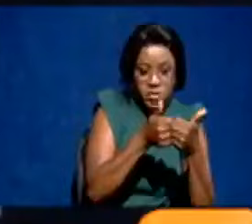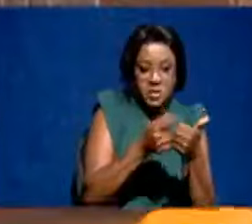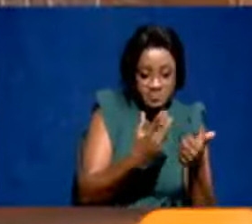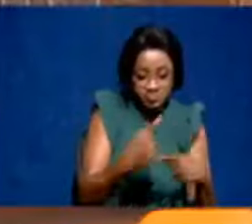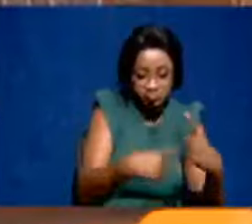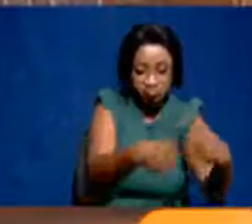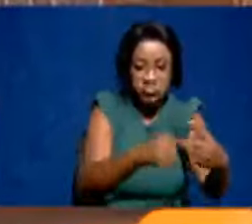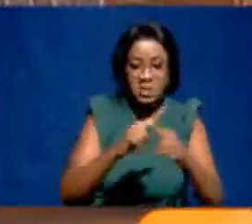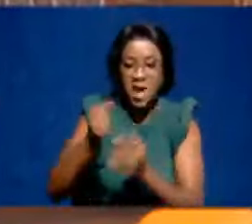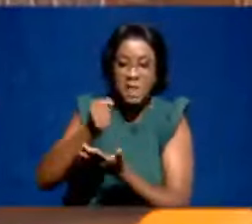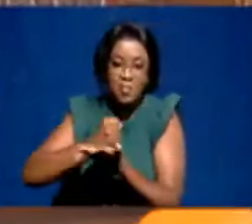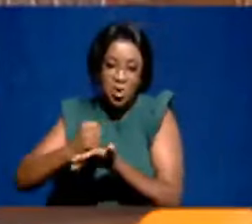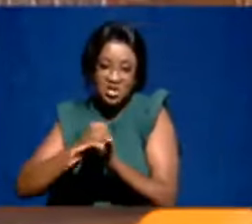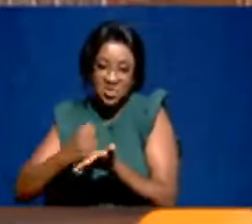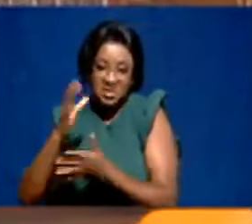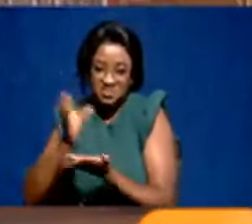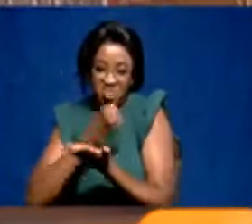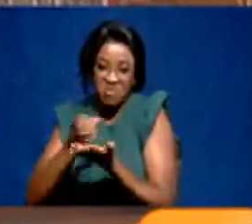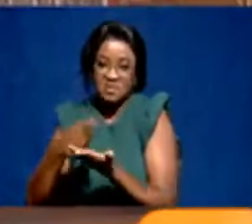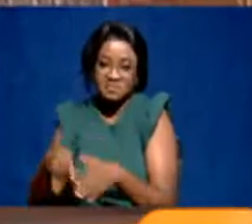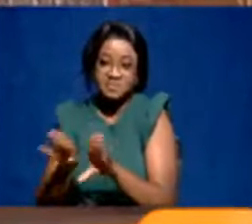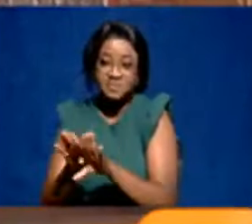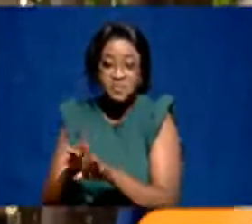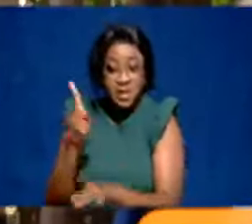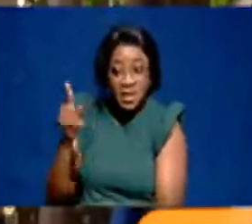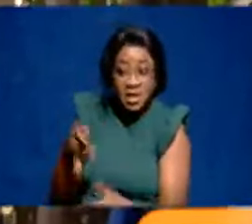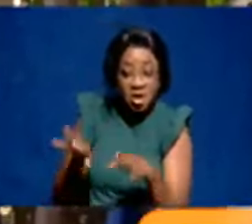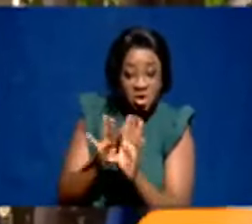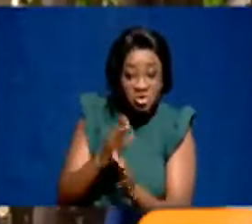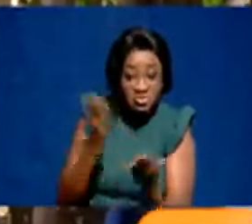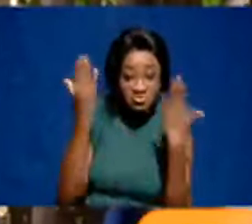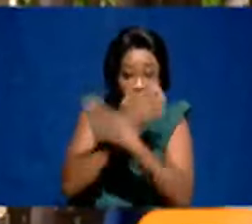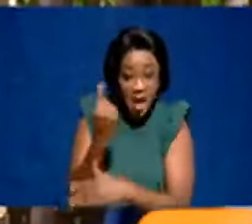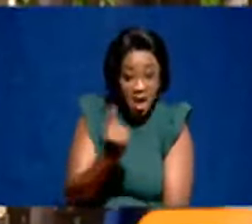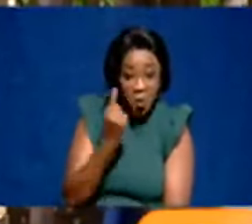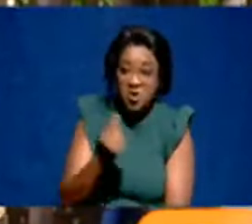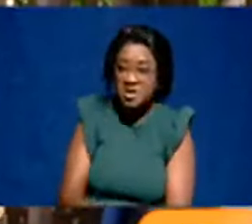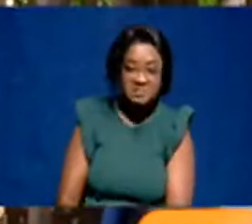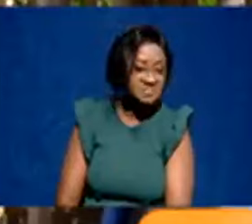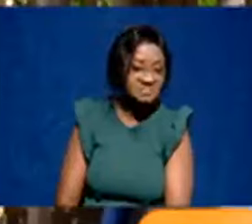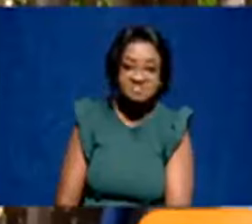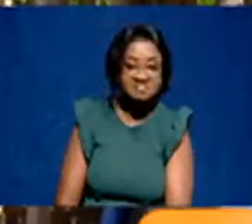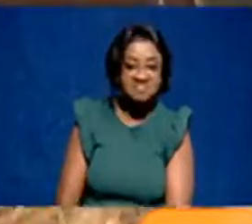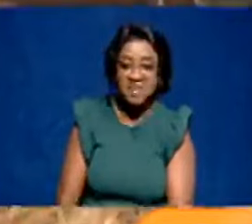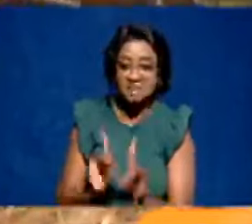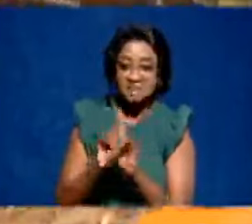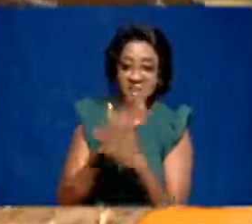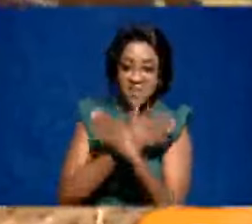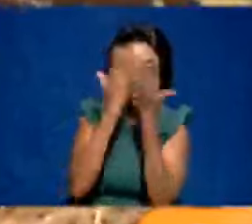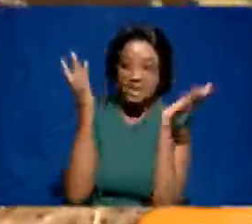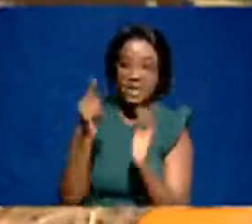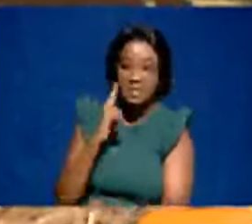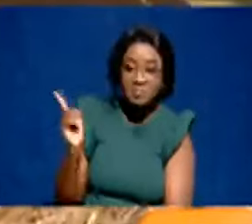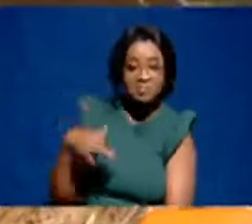alamu. Sio usiku tu bali pia nyakati za mchana, baa hizi ambazo kwa kawaida huwa